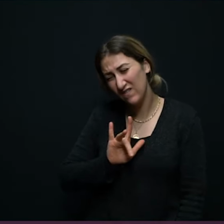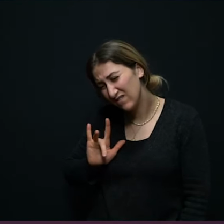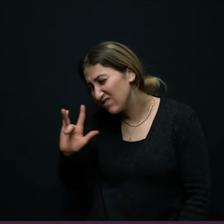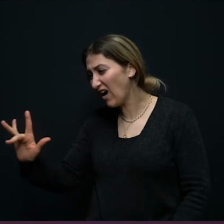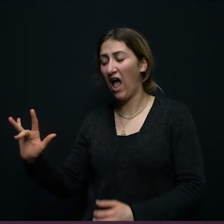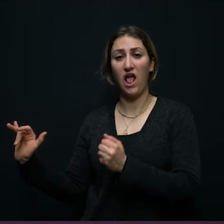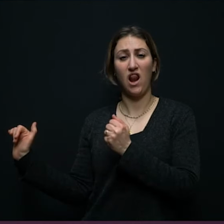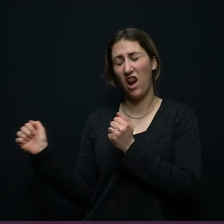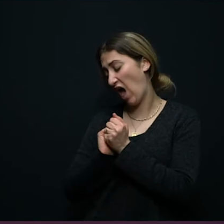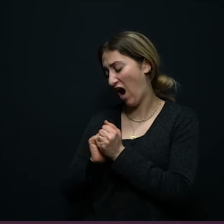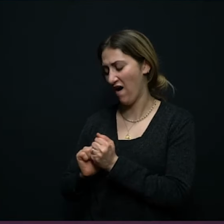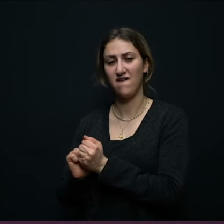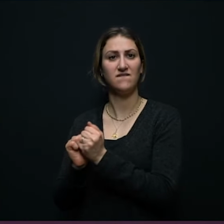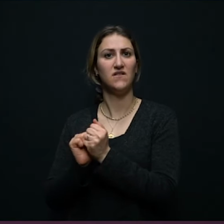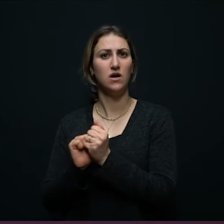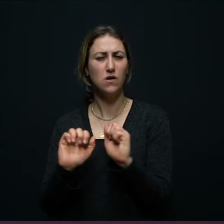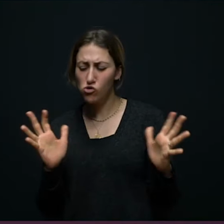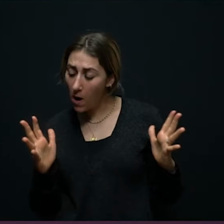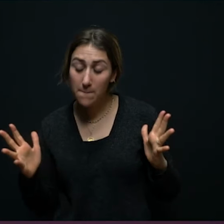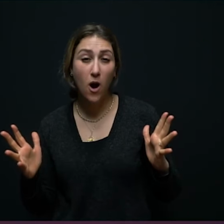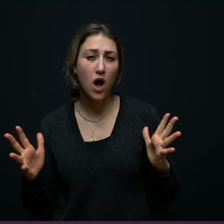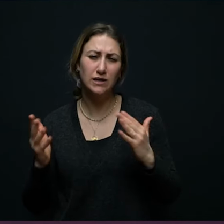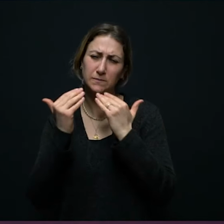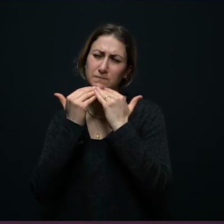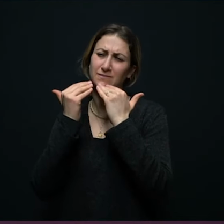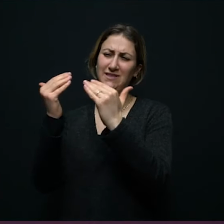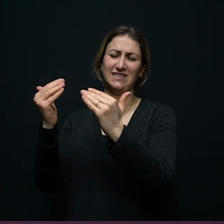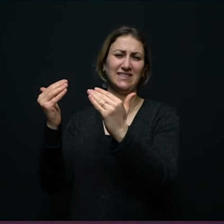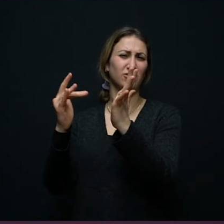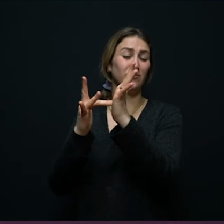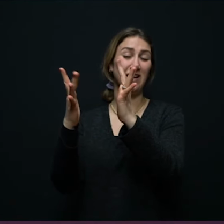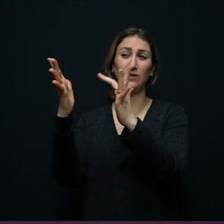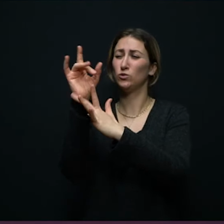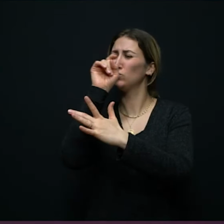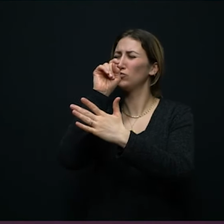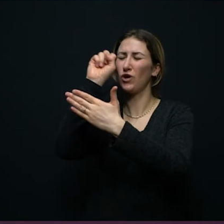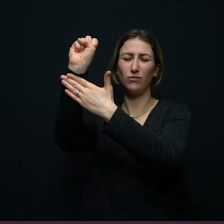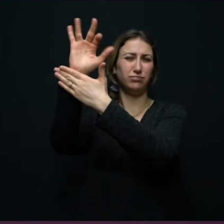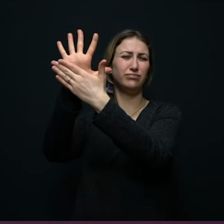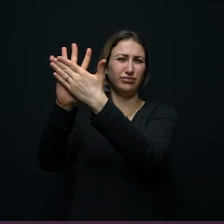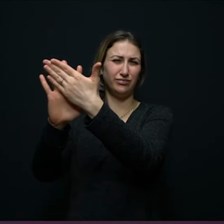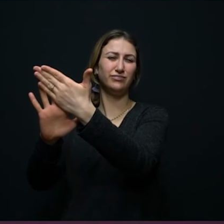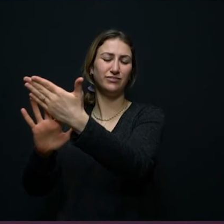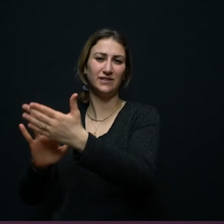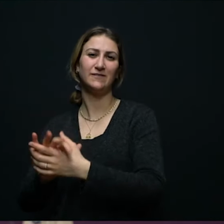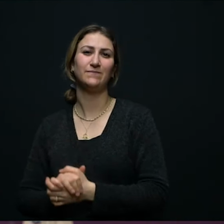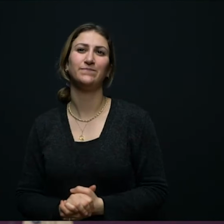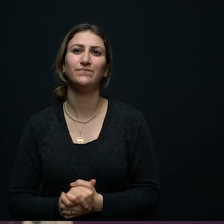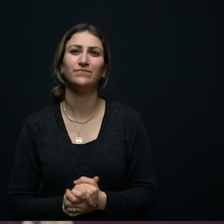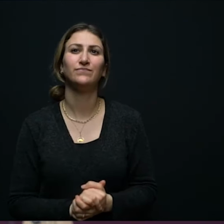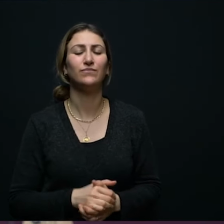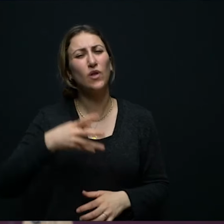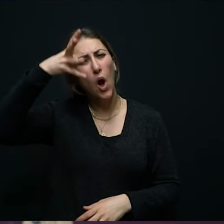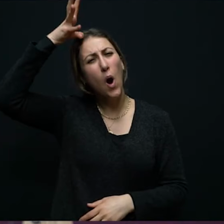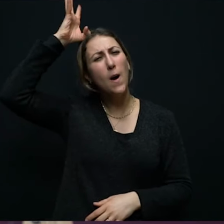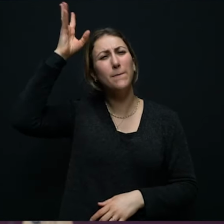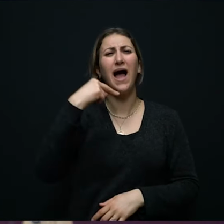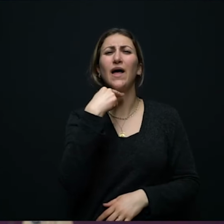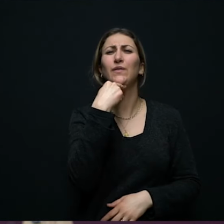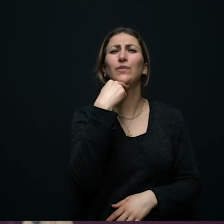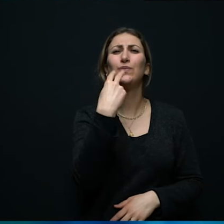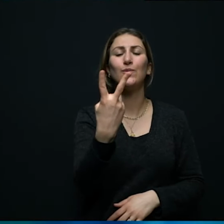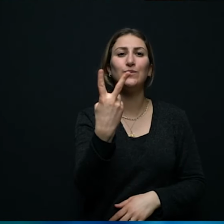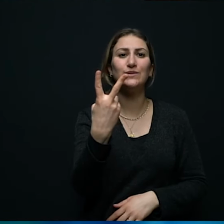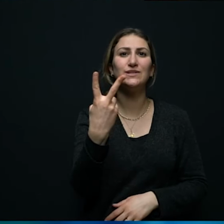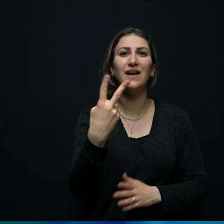et tu peux repartir à zéro tu peux tout recommencer vous connaissez ce vieux quantique non romains 12 9 pôles dira et le mal en horreur